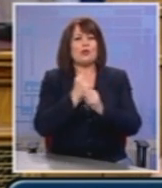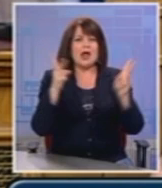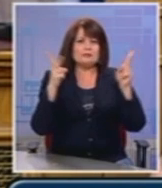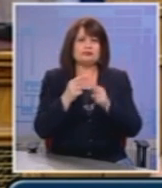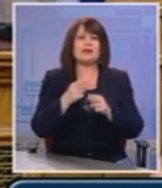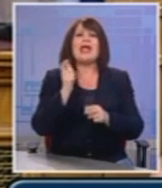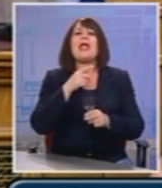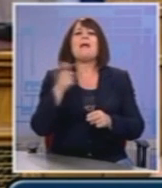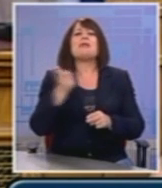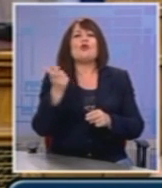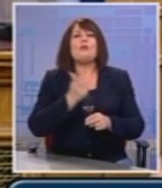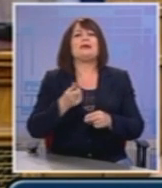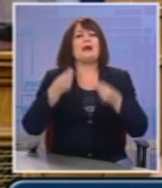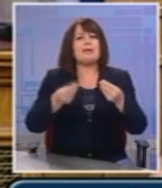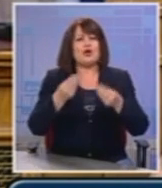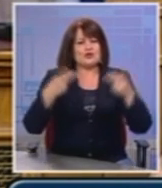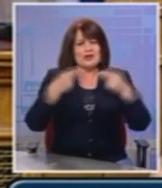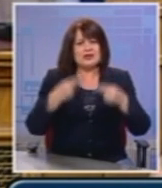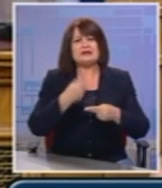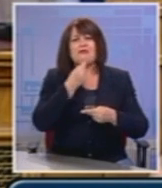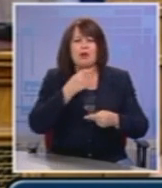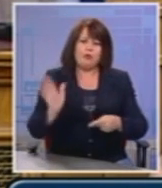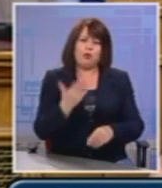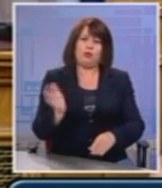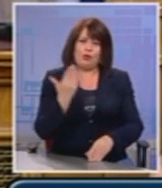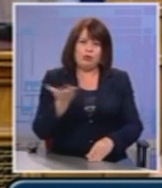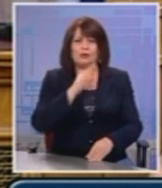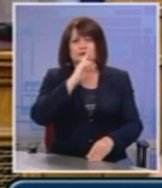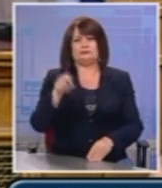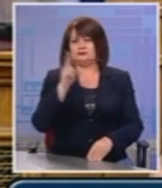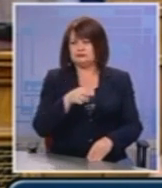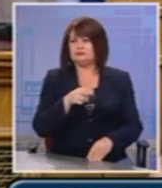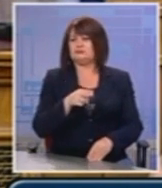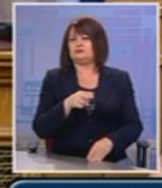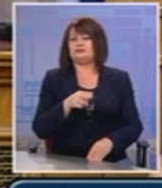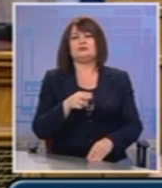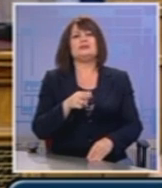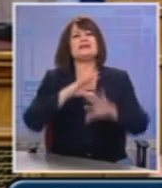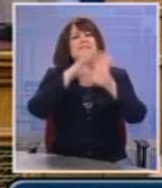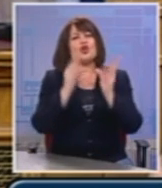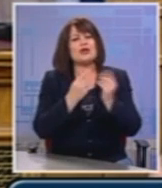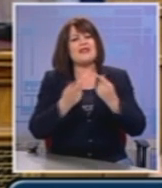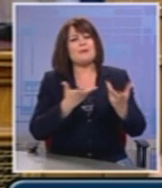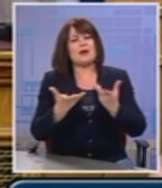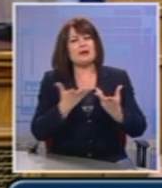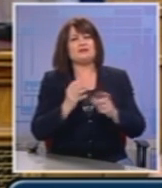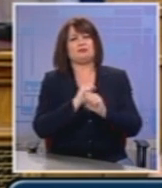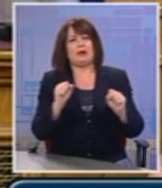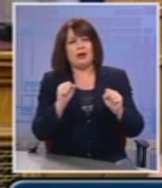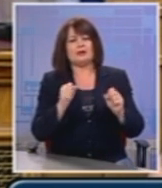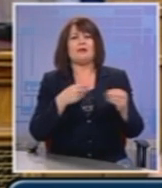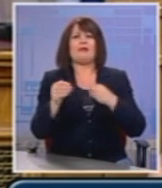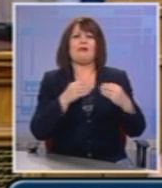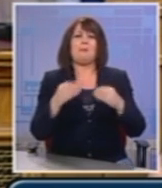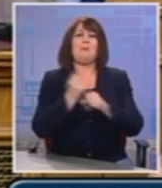επιδόματα και παροχές διευκολύνουν τις απολύσεις καταργούν ο αποδυναμώνουν τις συλλογικές διαπραγματεύσεις καθιστούν πολύ πιο ευέλικτη